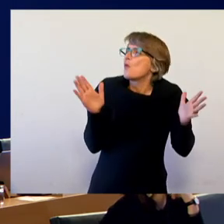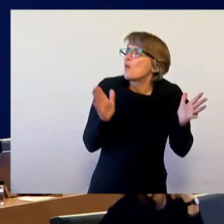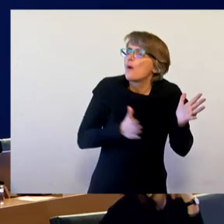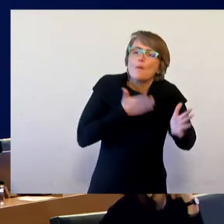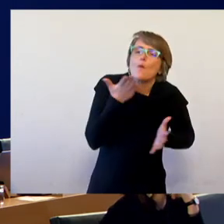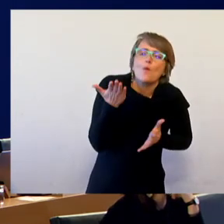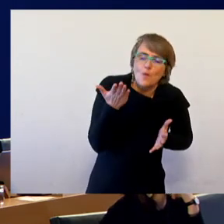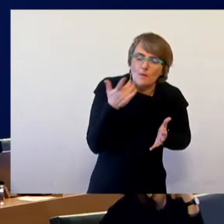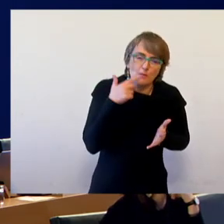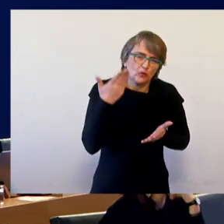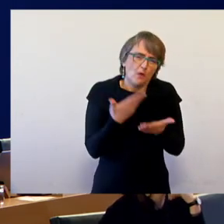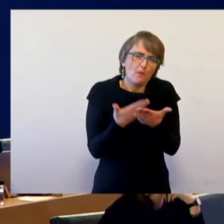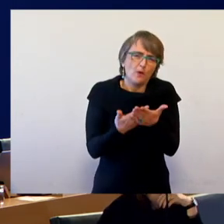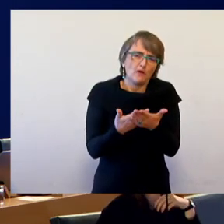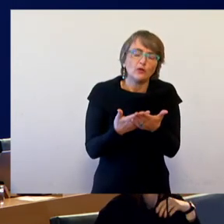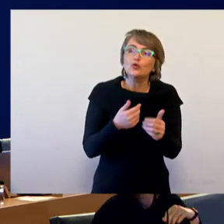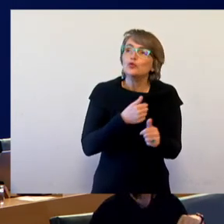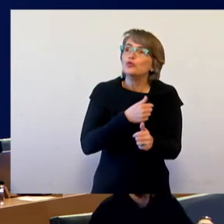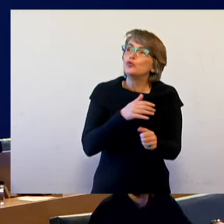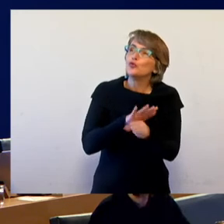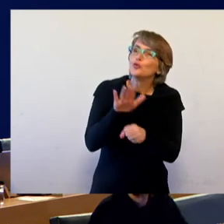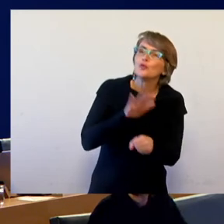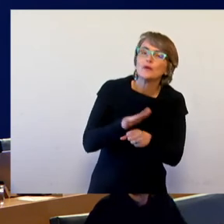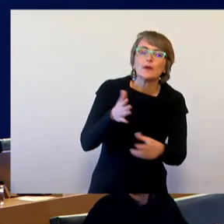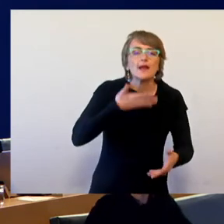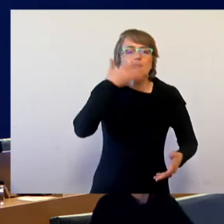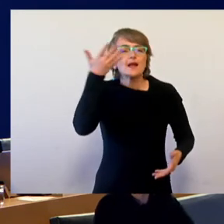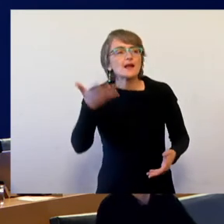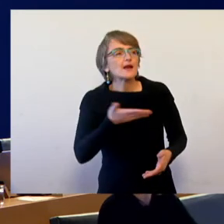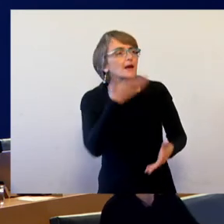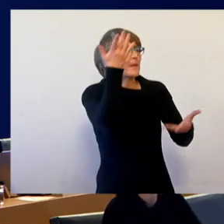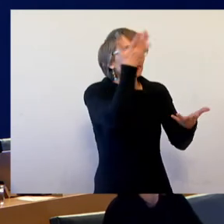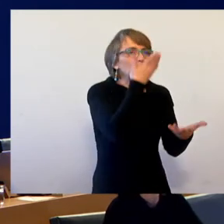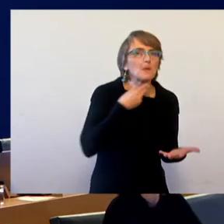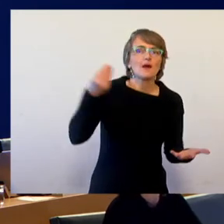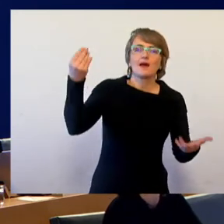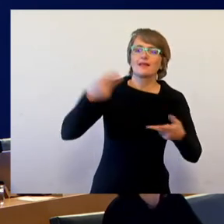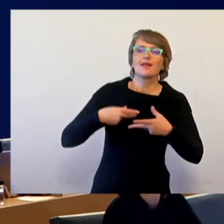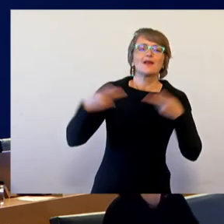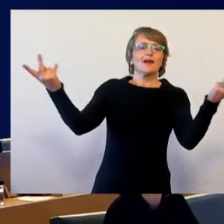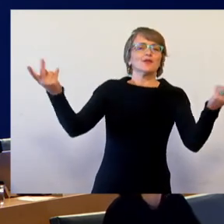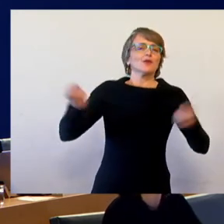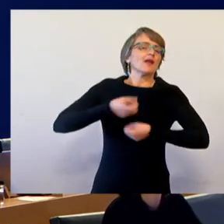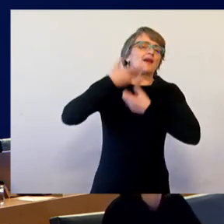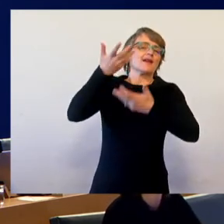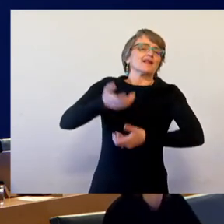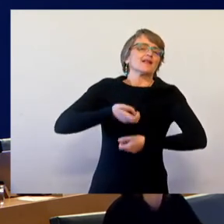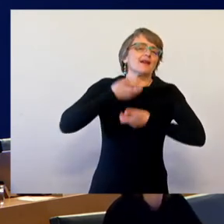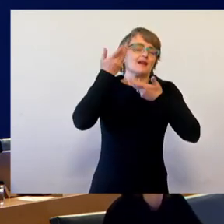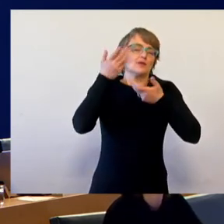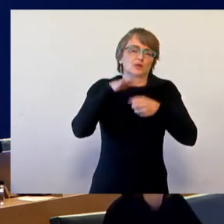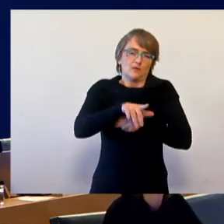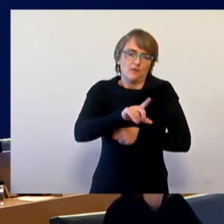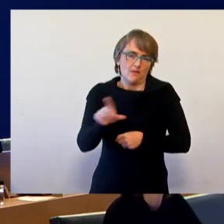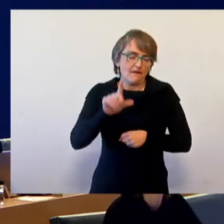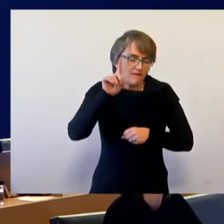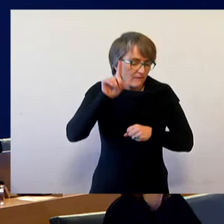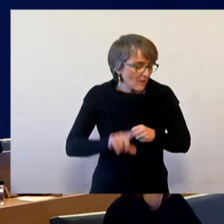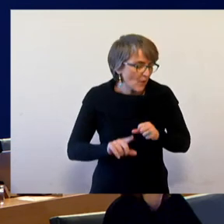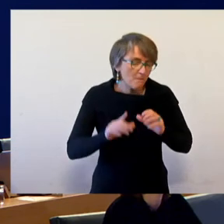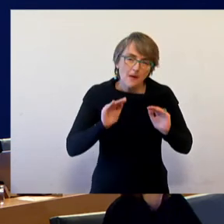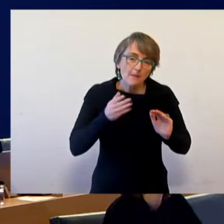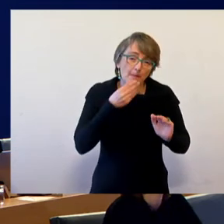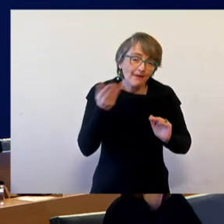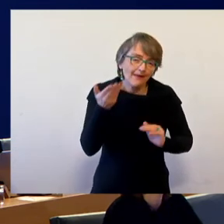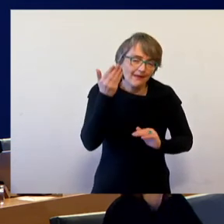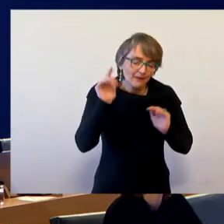de belles déclarations ou d'intentions aussi vertueuses soient-elles. Il nous faut, dans ce budget, clairement